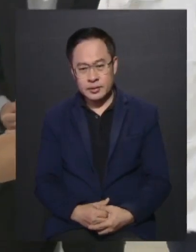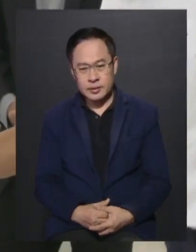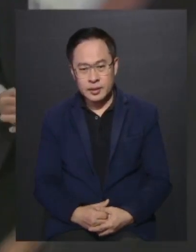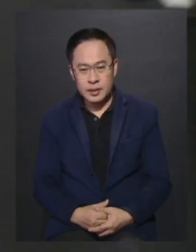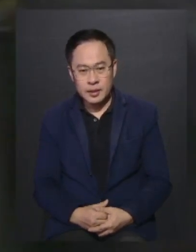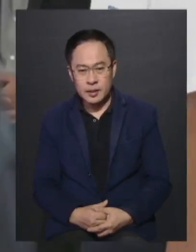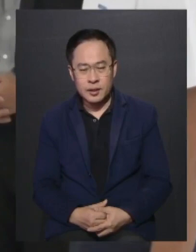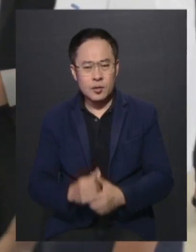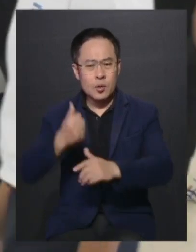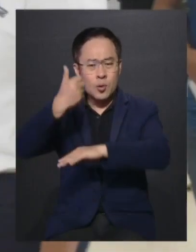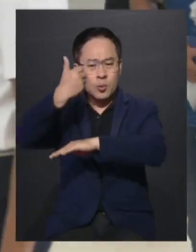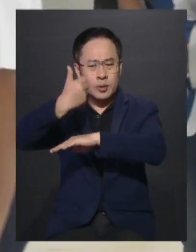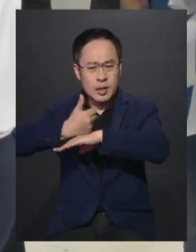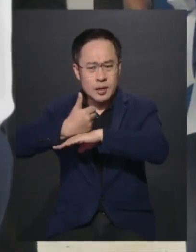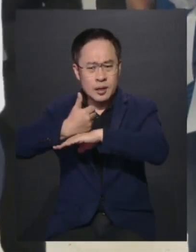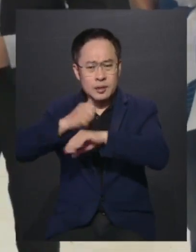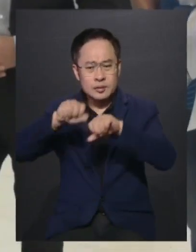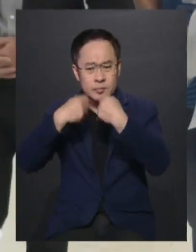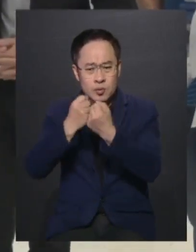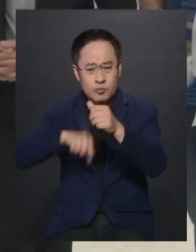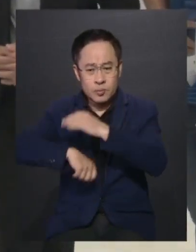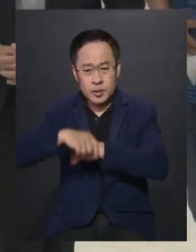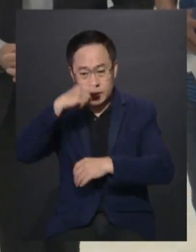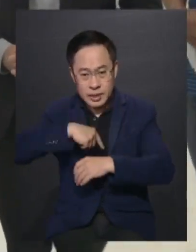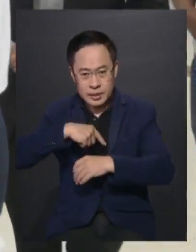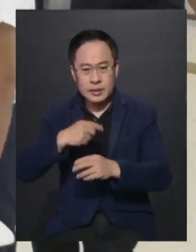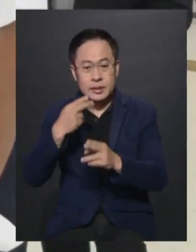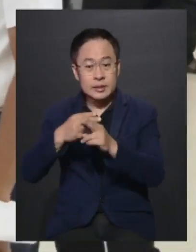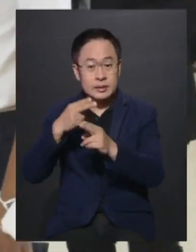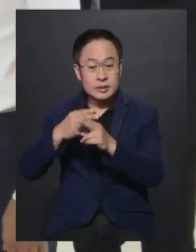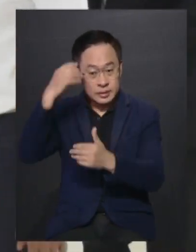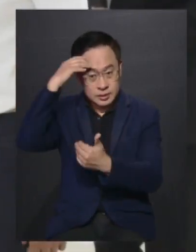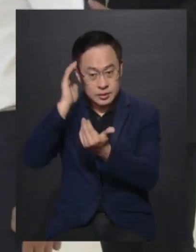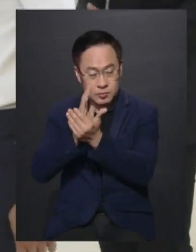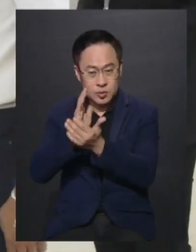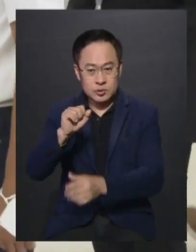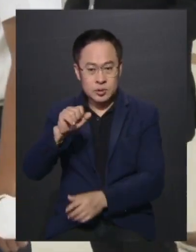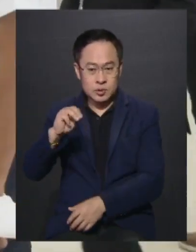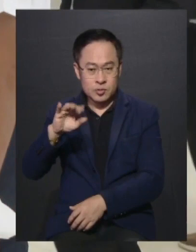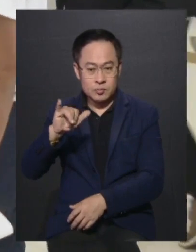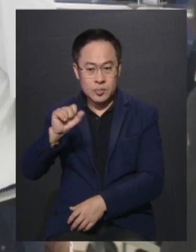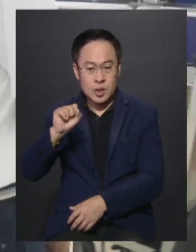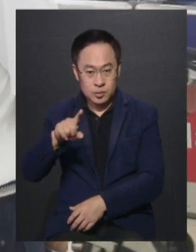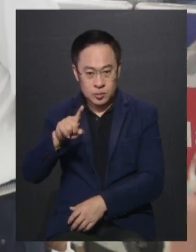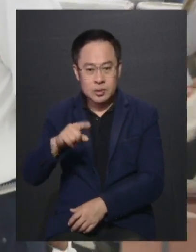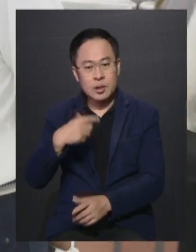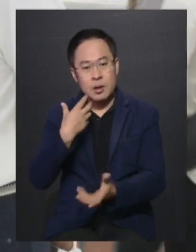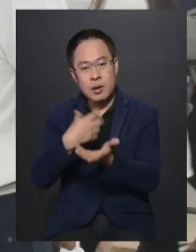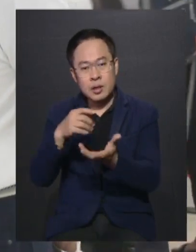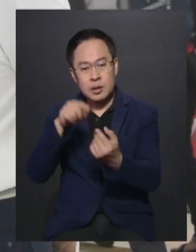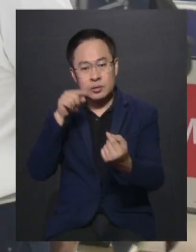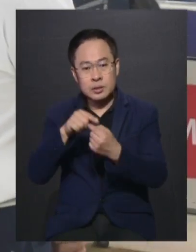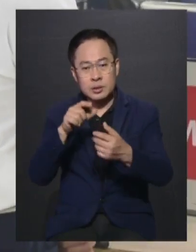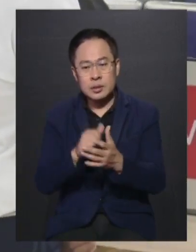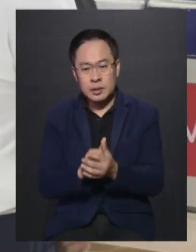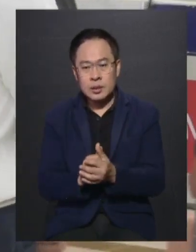พลตำรวจเอกดร.สมยศพุ่มพันธ์ม่วงค่ะนายกสมาคมเปิดเผยถึงเรื่องการลงสมัครรับเลือกตั้งนายกสมาคมหลังจ